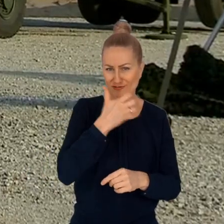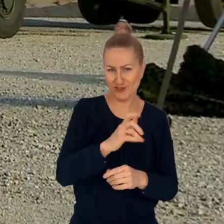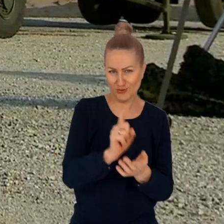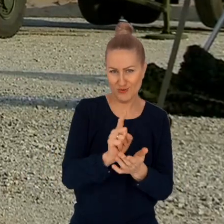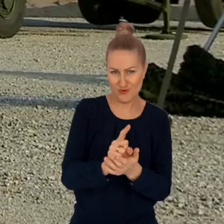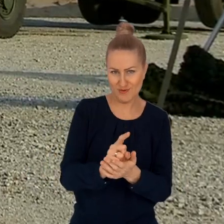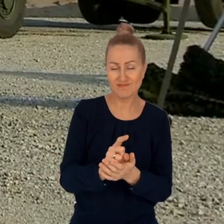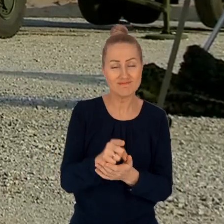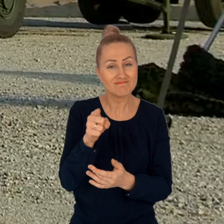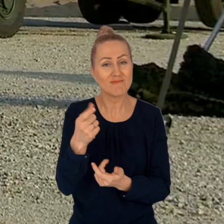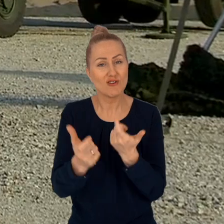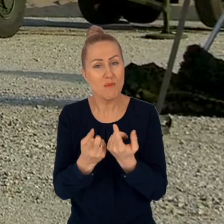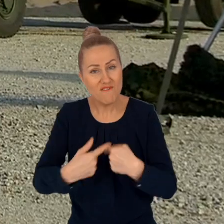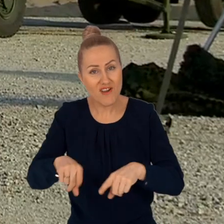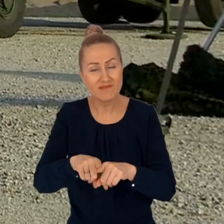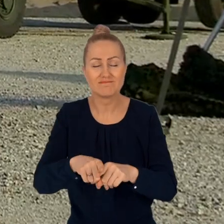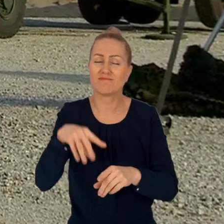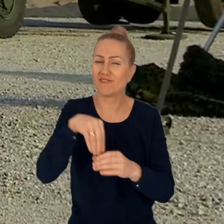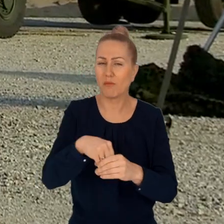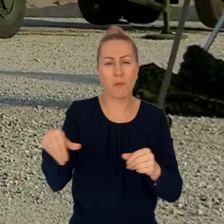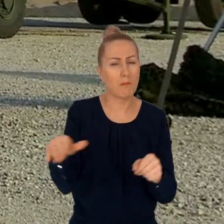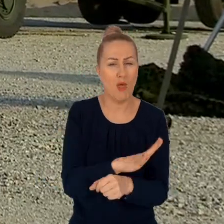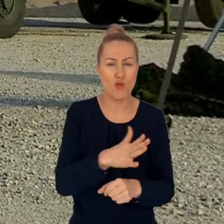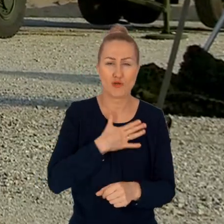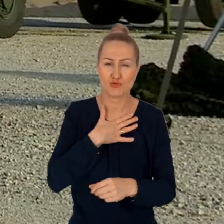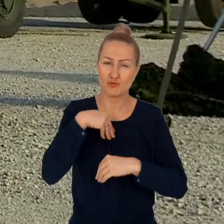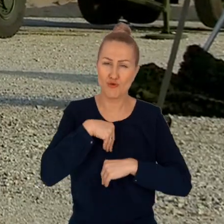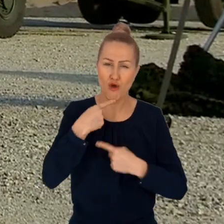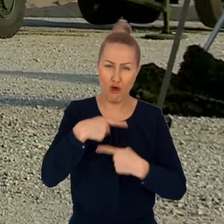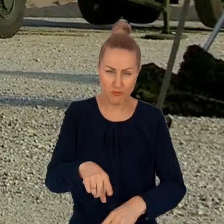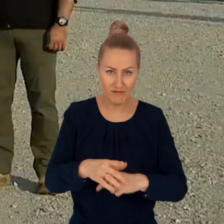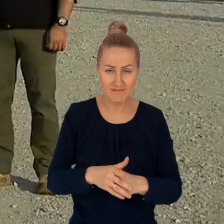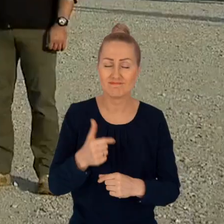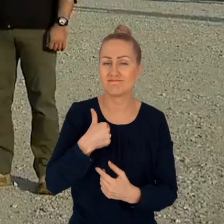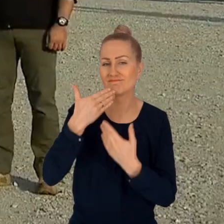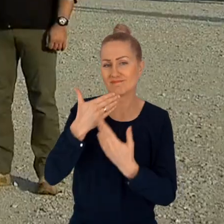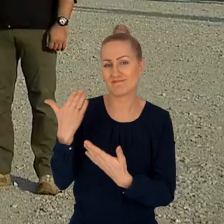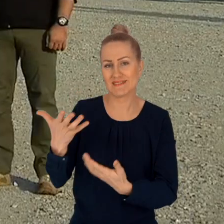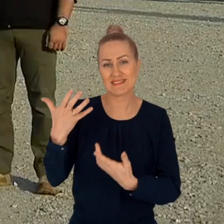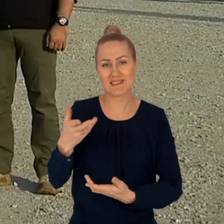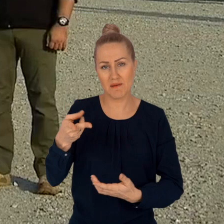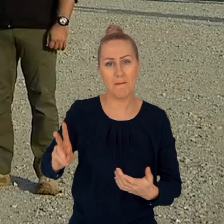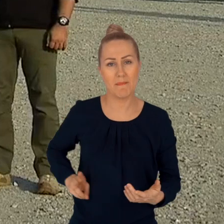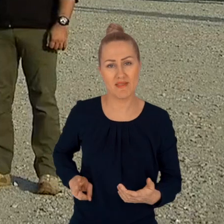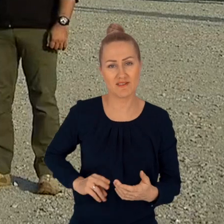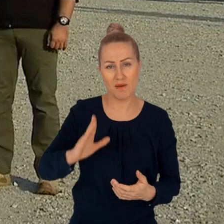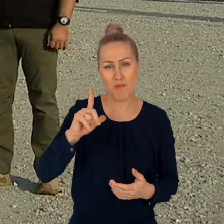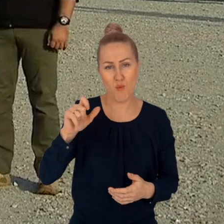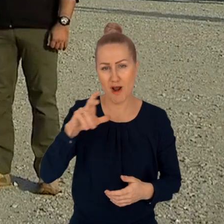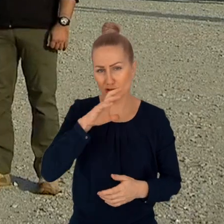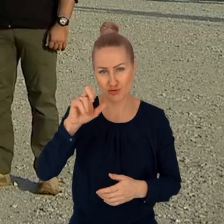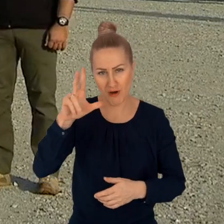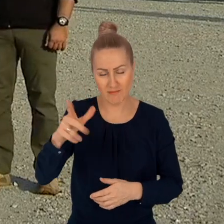to realizowane z pełną odpowiedzialnością. Ja chcę przede wszystkim podziękować ogromnie panu premierowi, ministrowi Mariuszowi